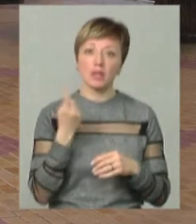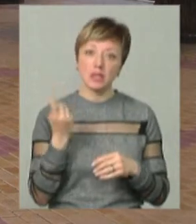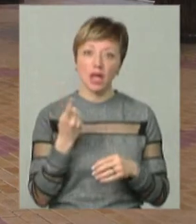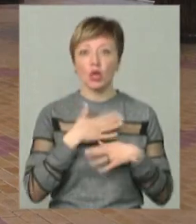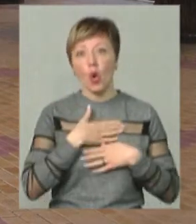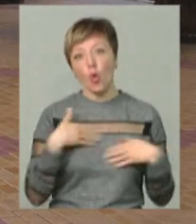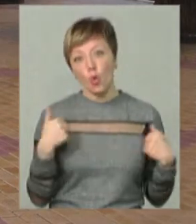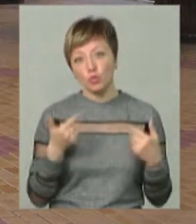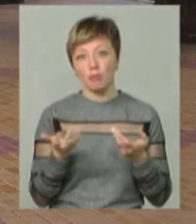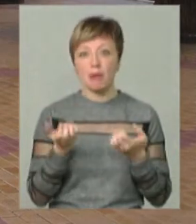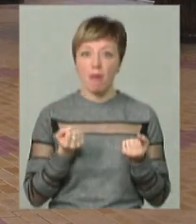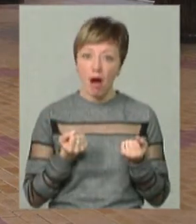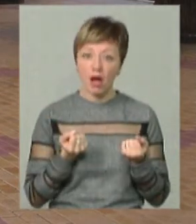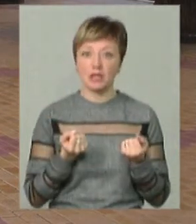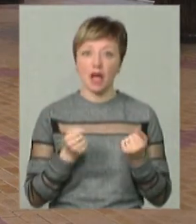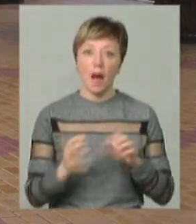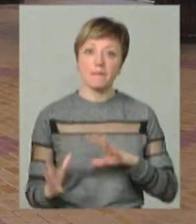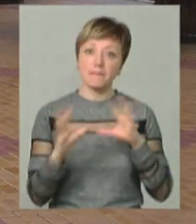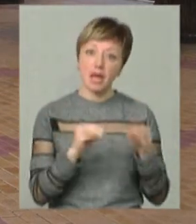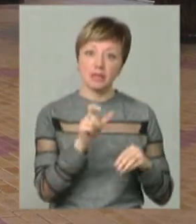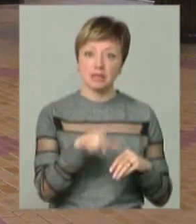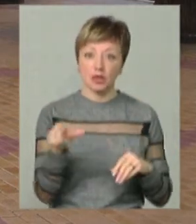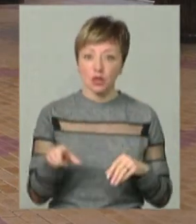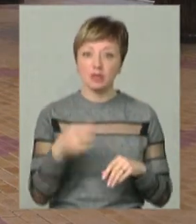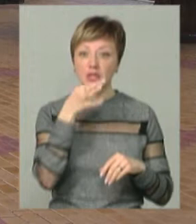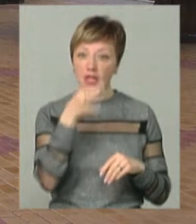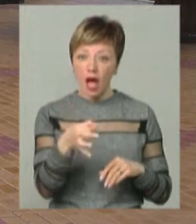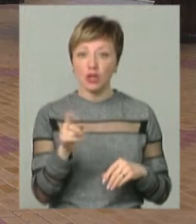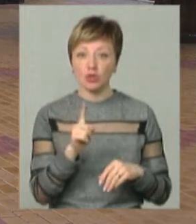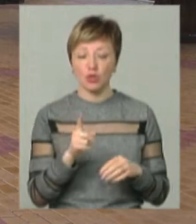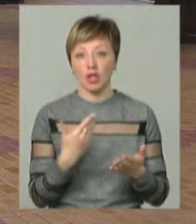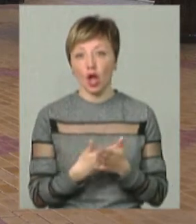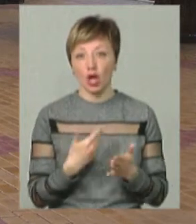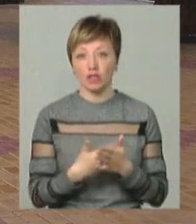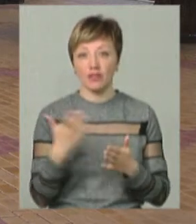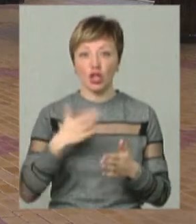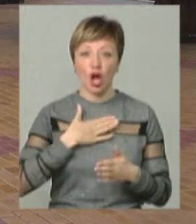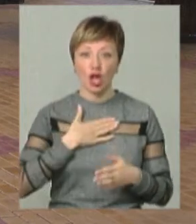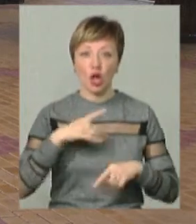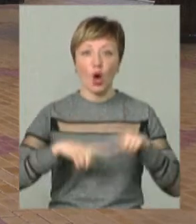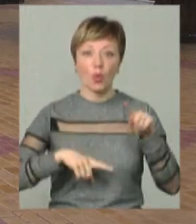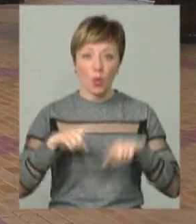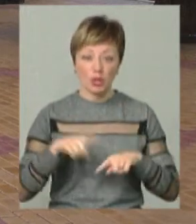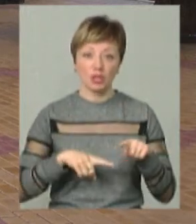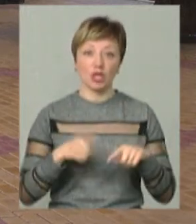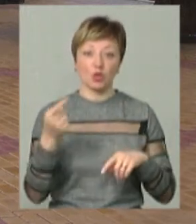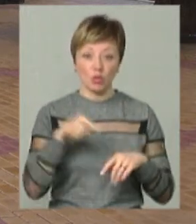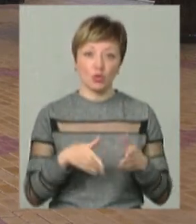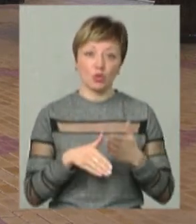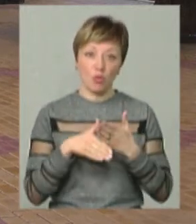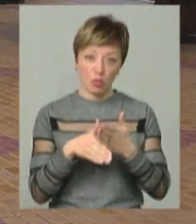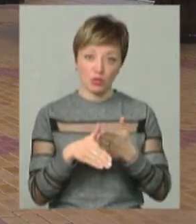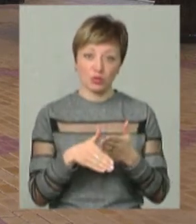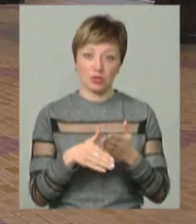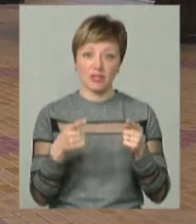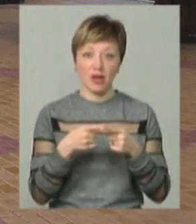там не хочуть приймати переселенців, тому ми сказали, що наче ви наші родичі, і тому допоможіть